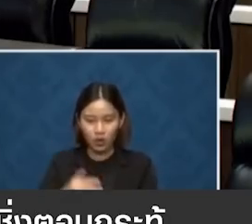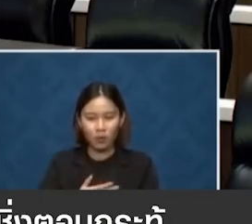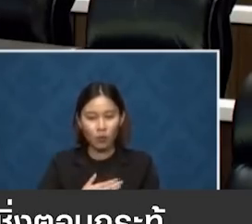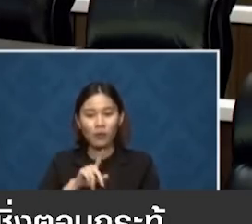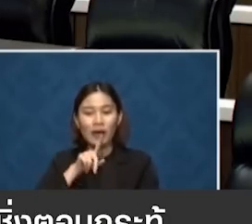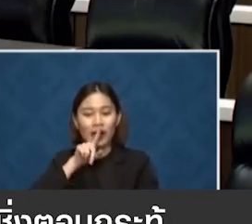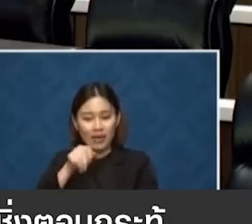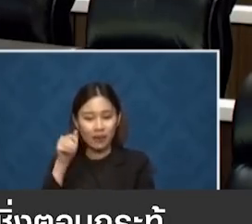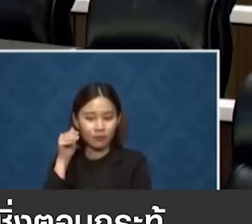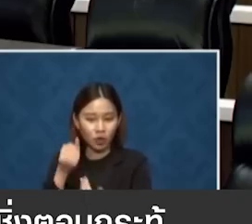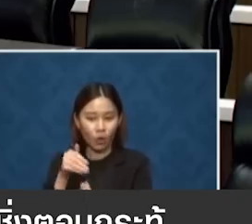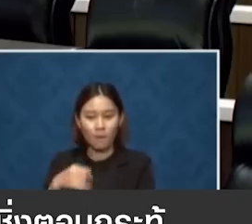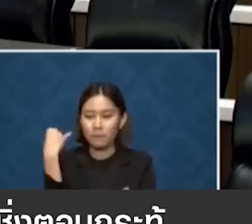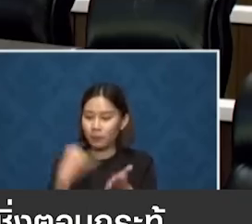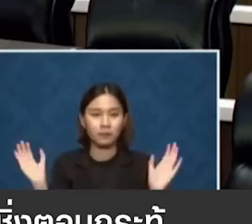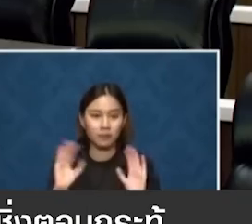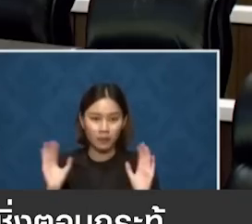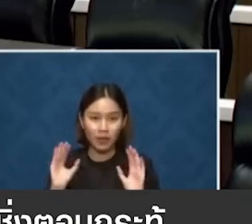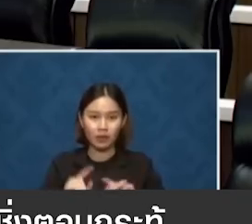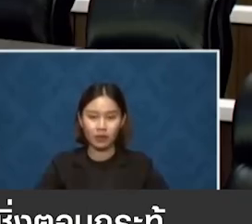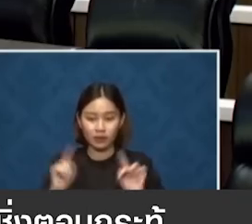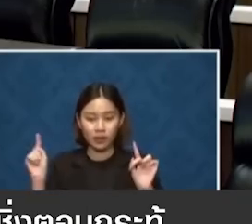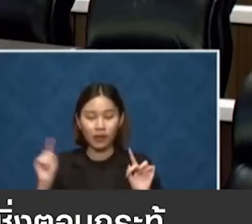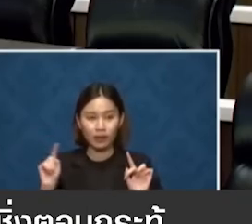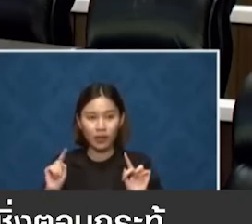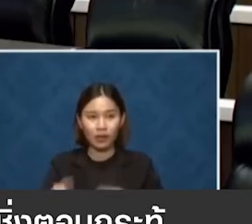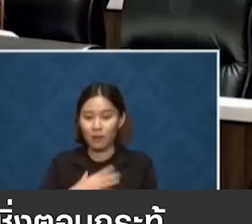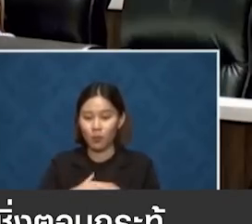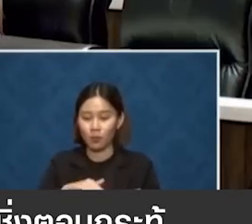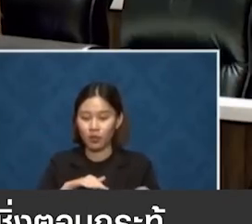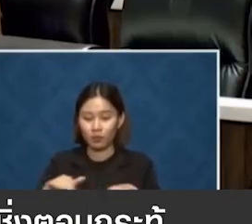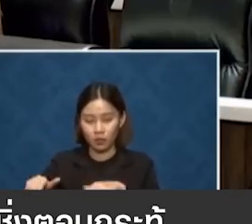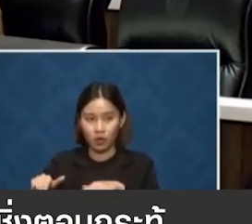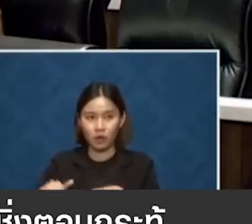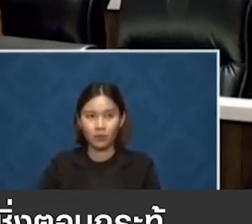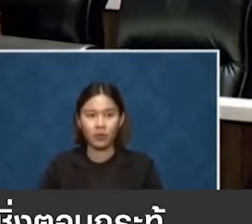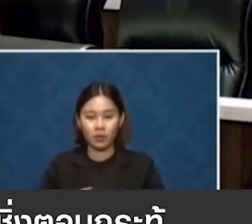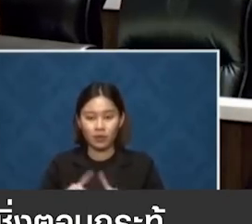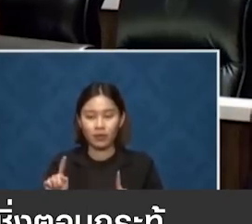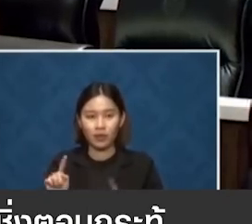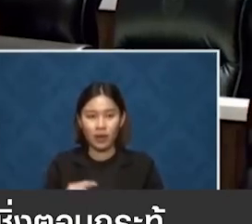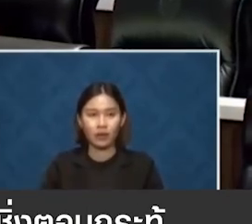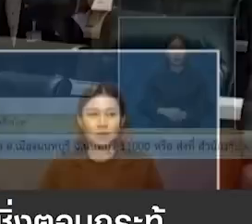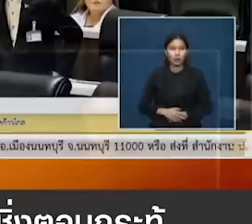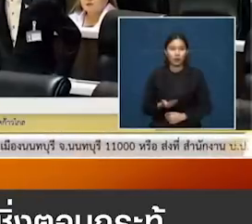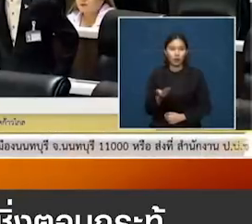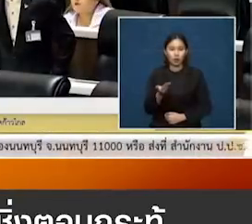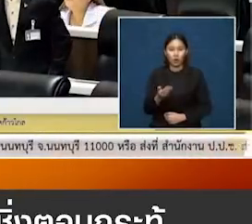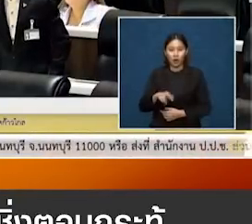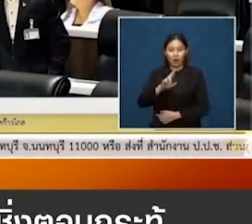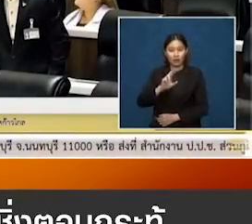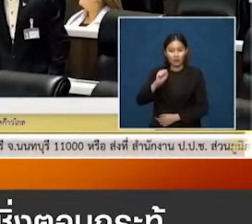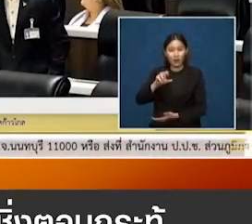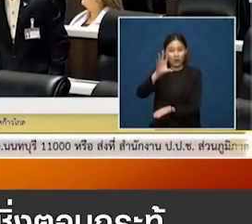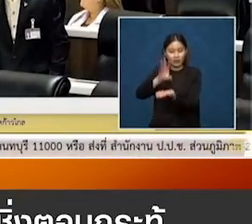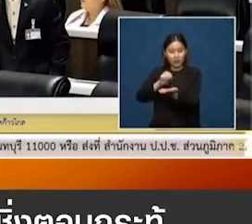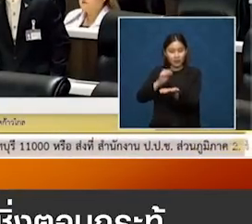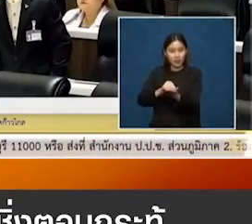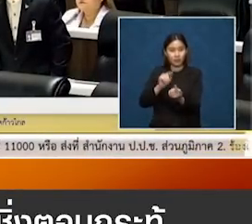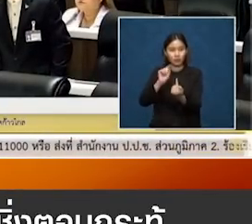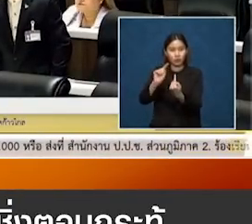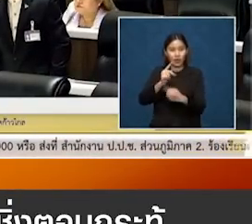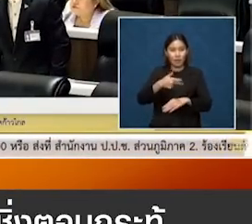ถูกคนไม่ผิดคนแน่นอน คือจะเอาให้ได้จะให้นายกมาตอบให้ได้คุณท็อปนั่งอยู่นะคุณท็อปวราวุฒินั่งอ